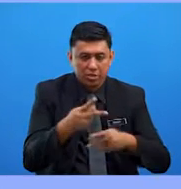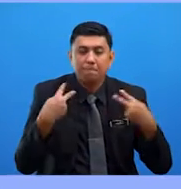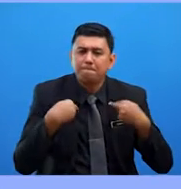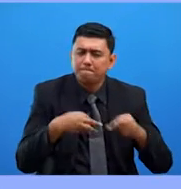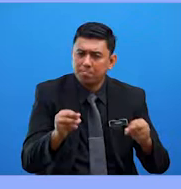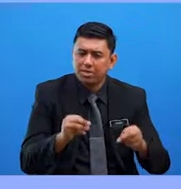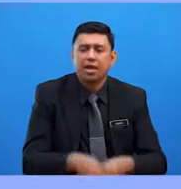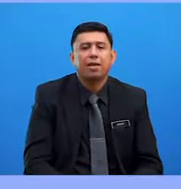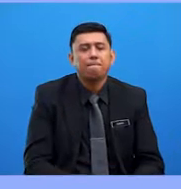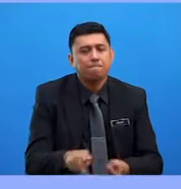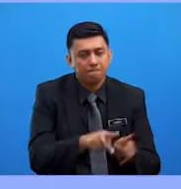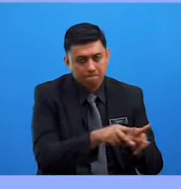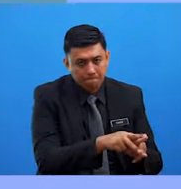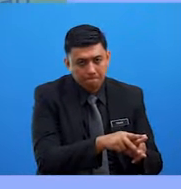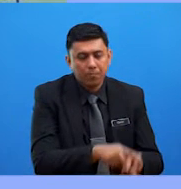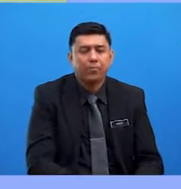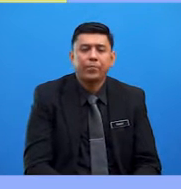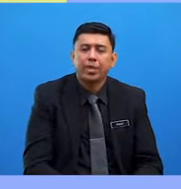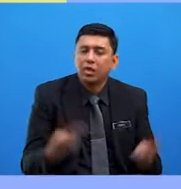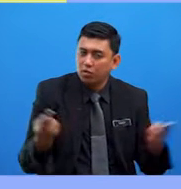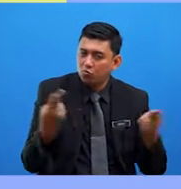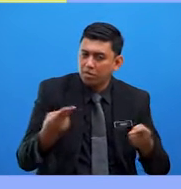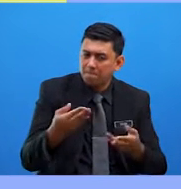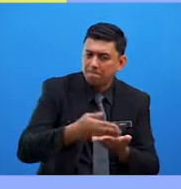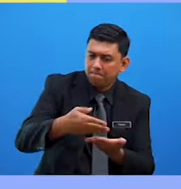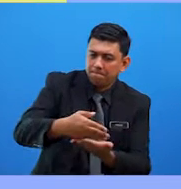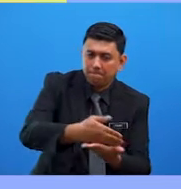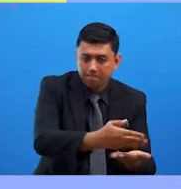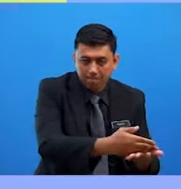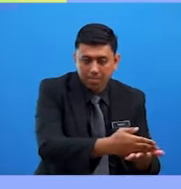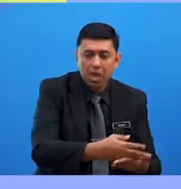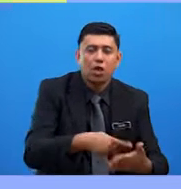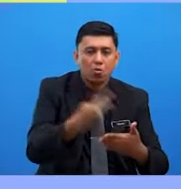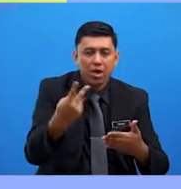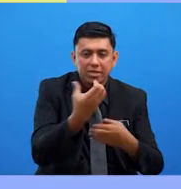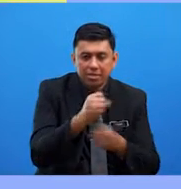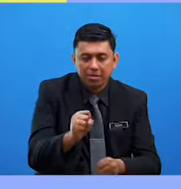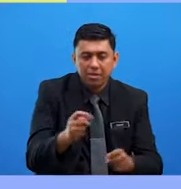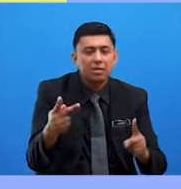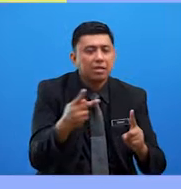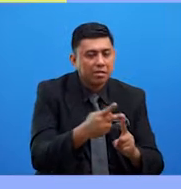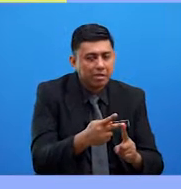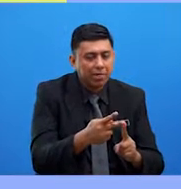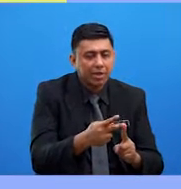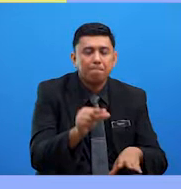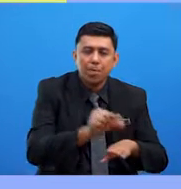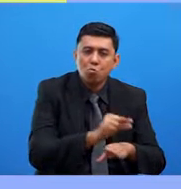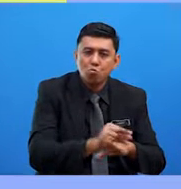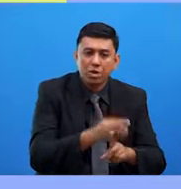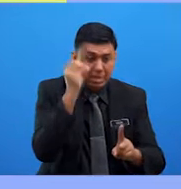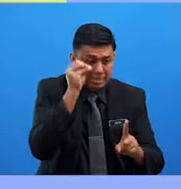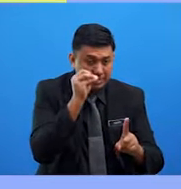pemasaran pula merupakan usaha mengagihkan keluaran siap kepada pengguna